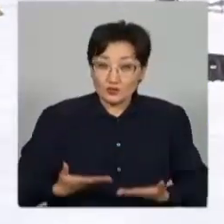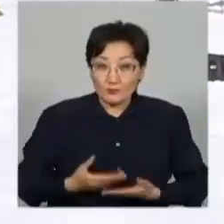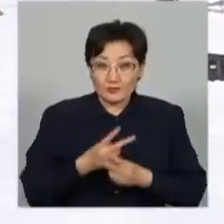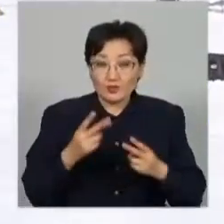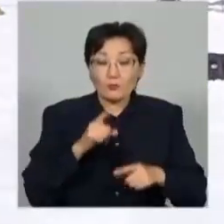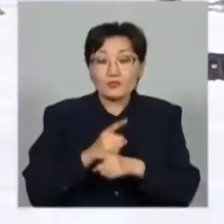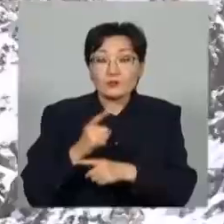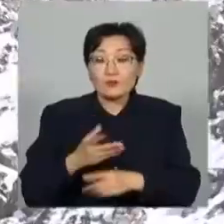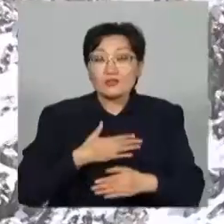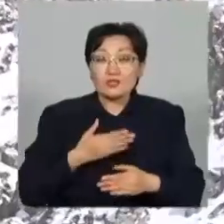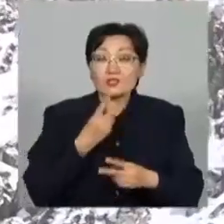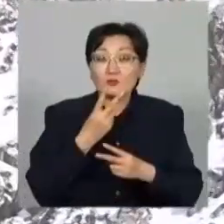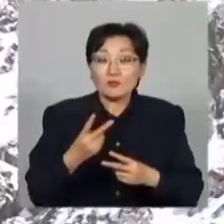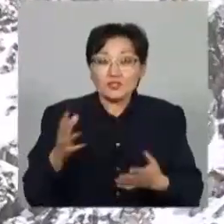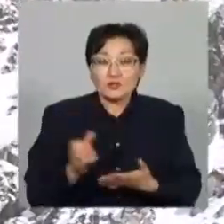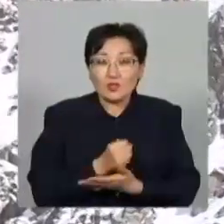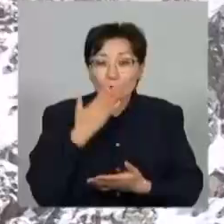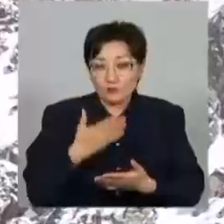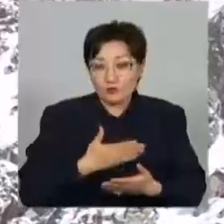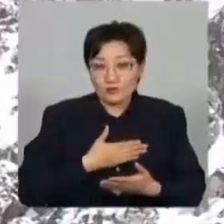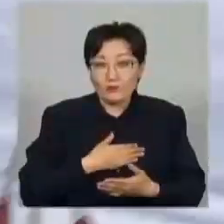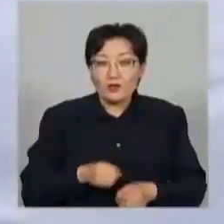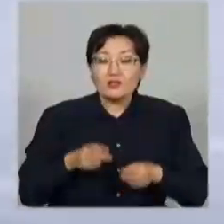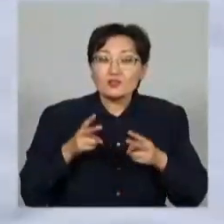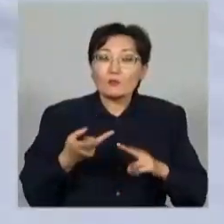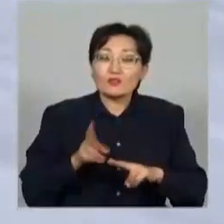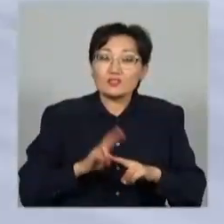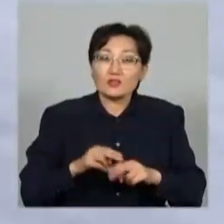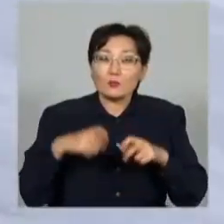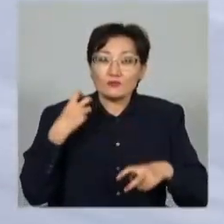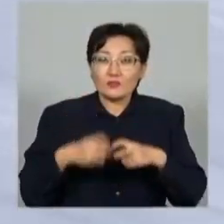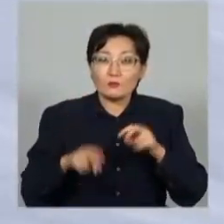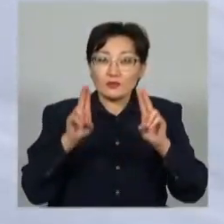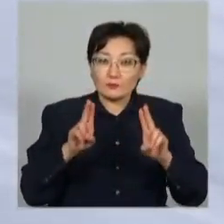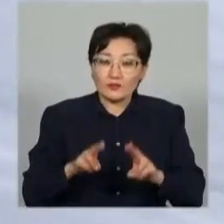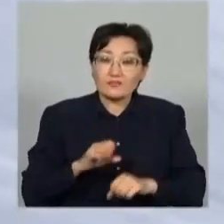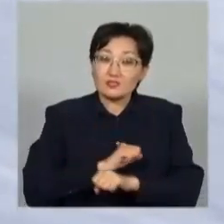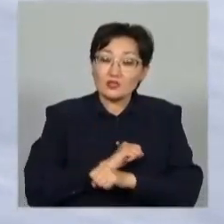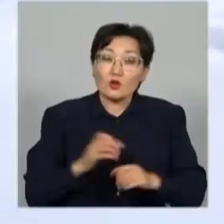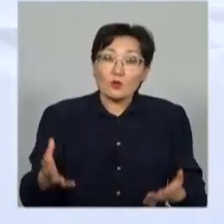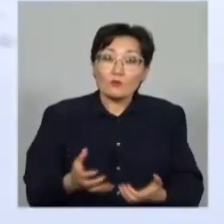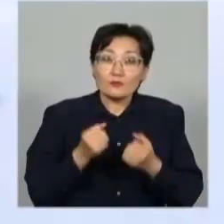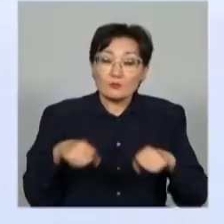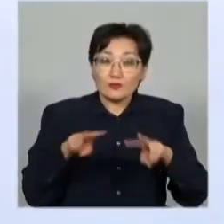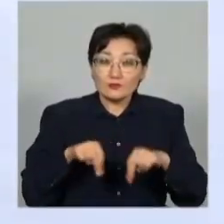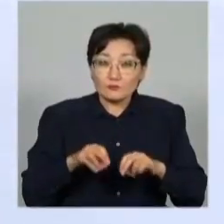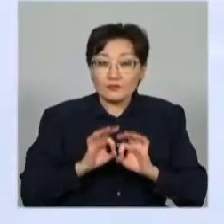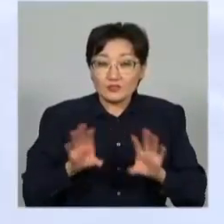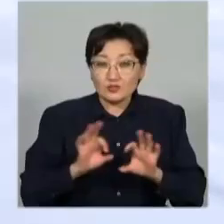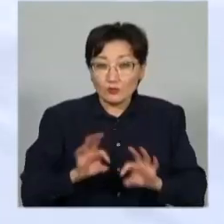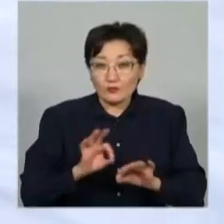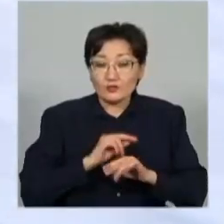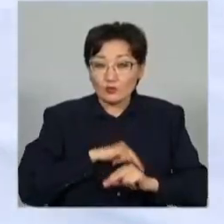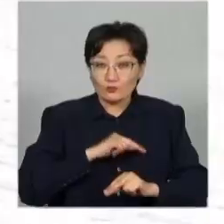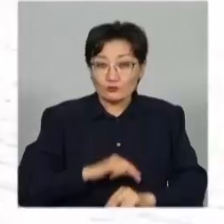на запреты, на наших глазах нашлись любители экстрима, которые нарушают правила курорта. Спасатели провели с ними